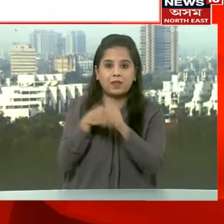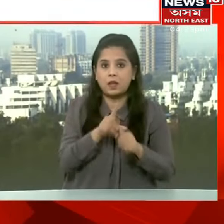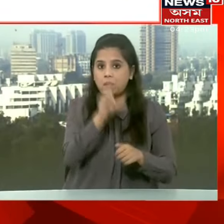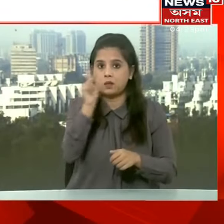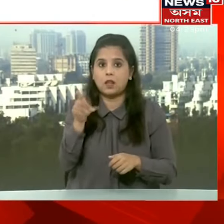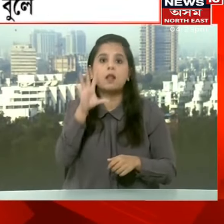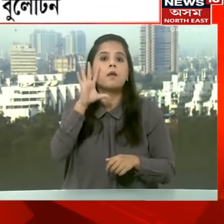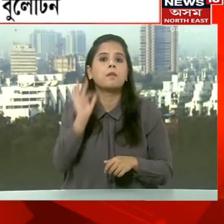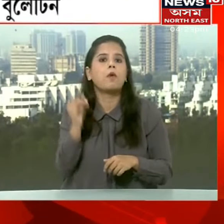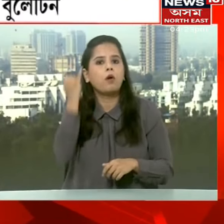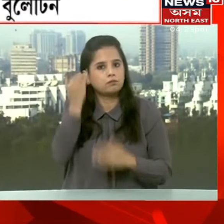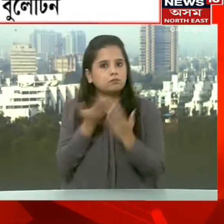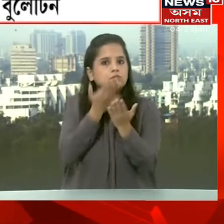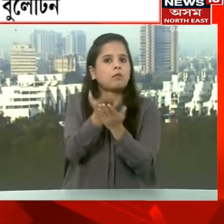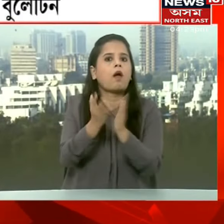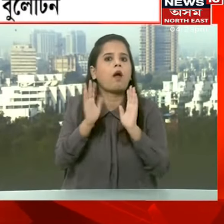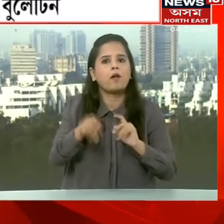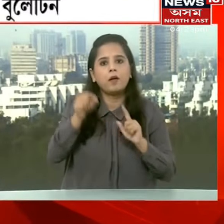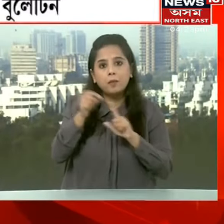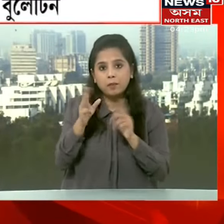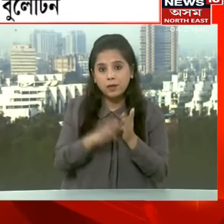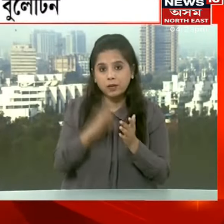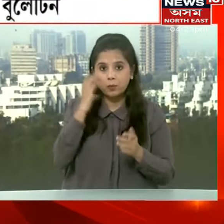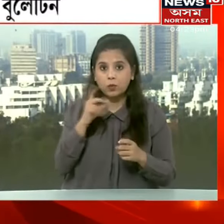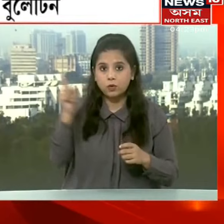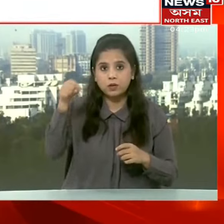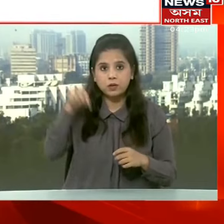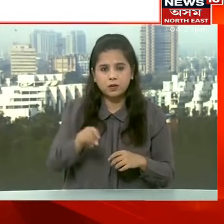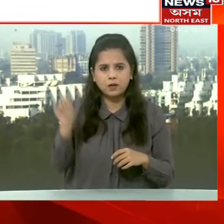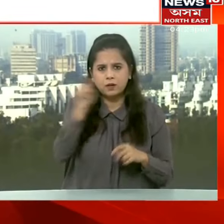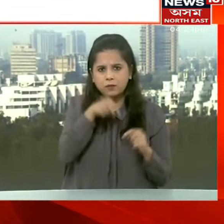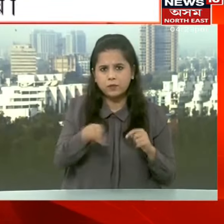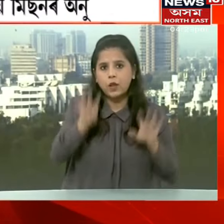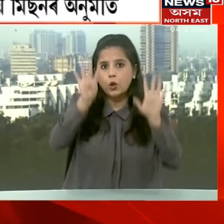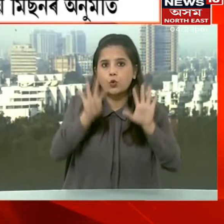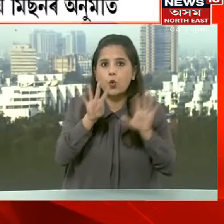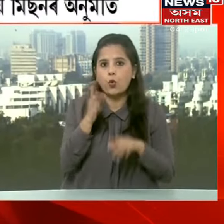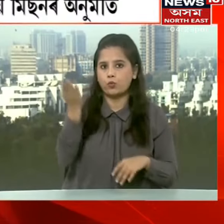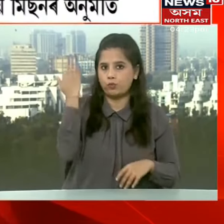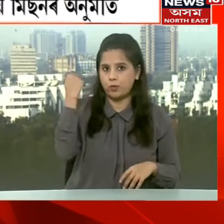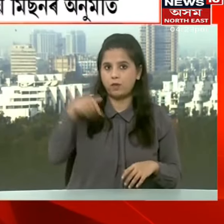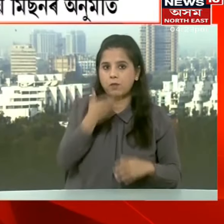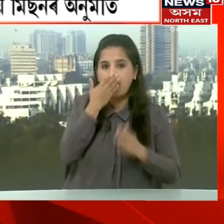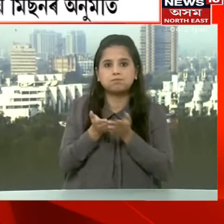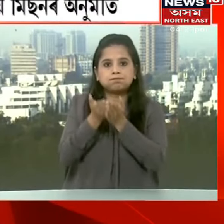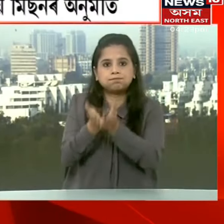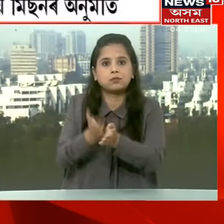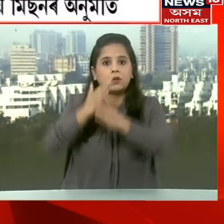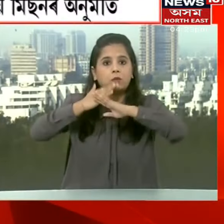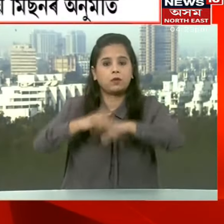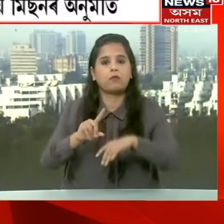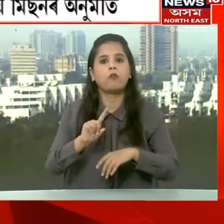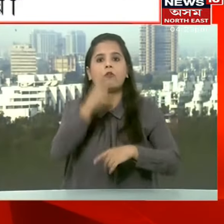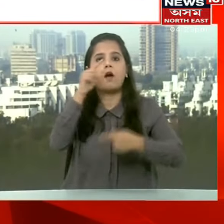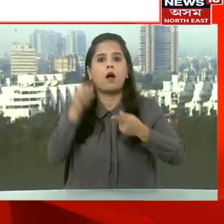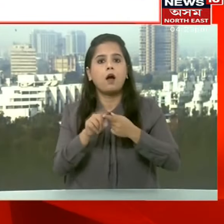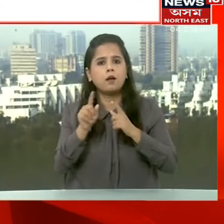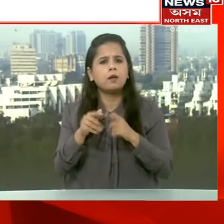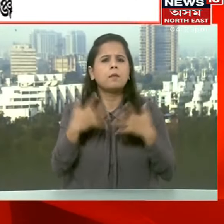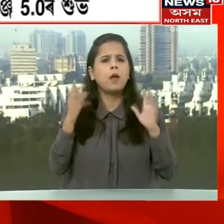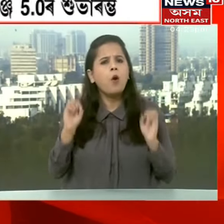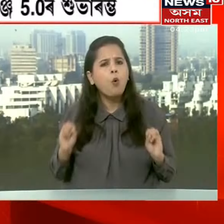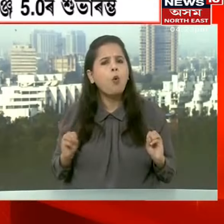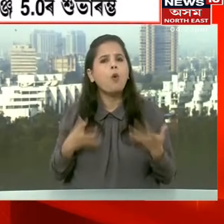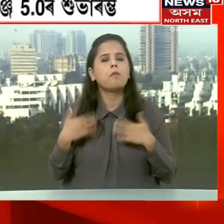दूसरा महत्वपूर्ण आयोजन है। प्रधानमंत्री नरेंद्र मोदी ने इस महीने की 9 तारीख को समुद्री सुरक्षा पर पहली उच्च स्तरीय खुली बहस